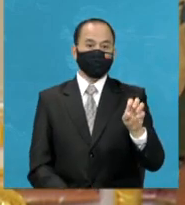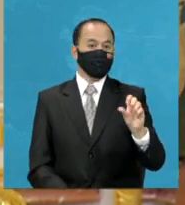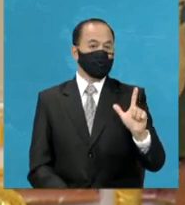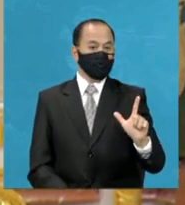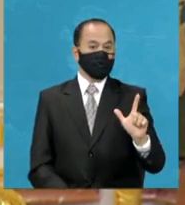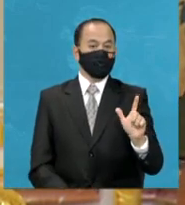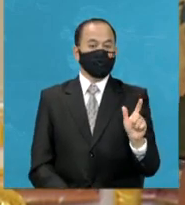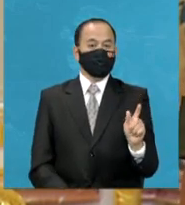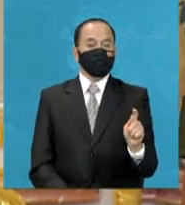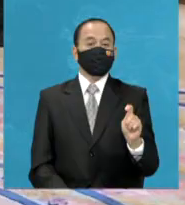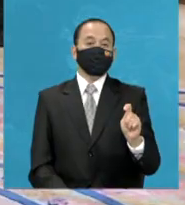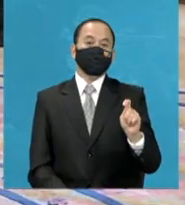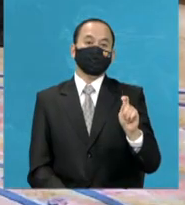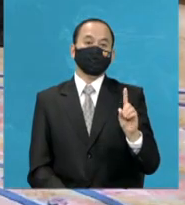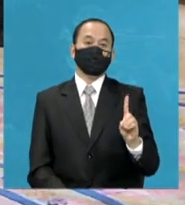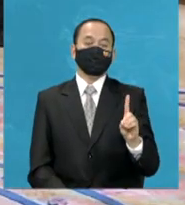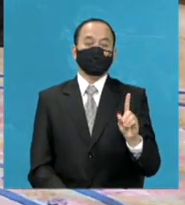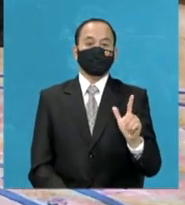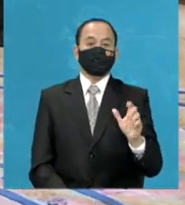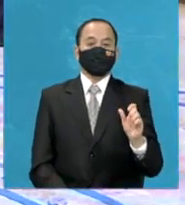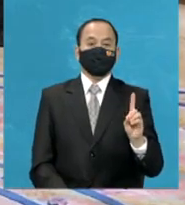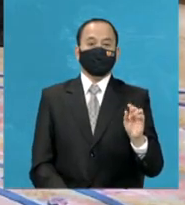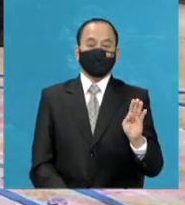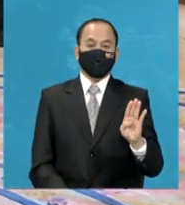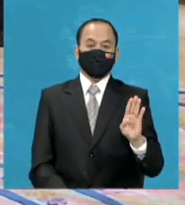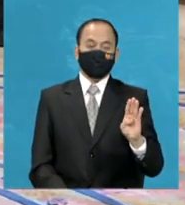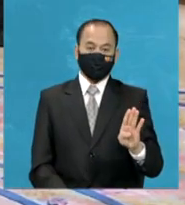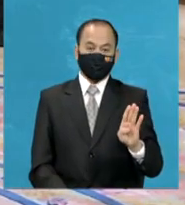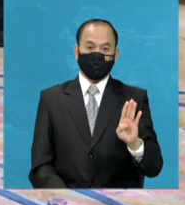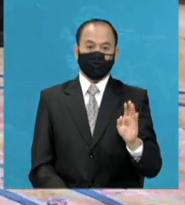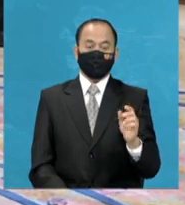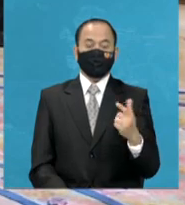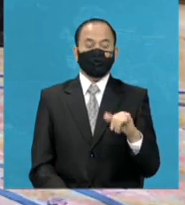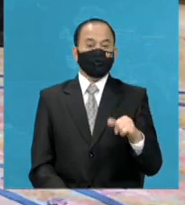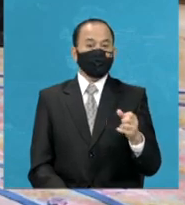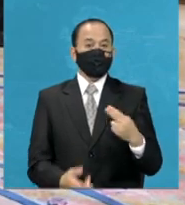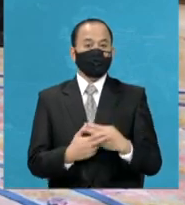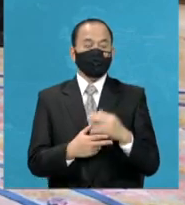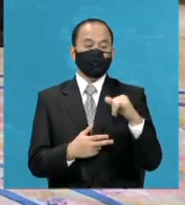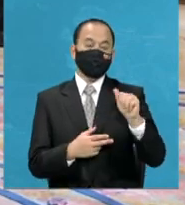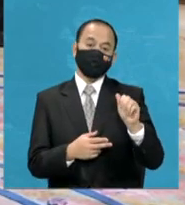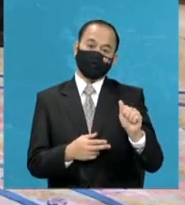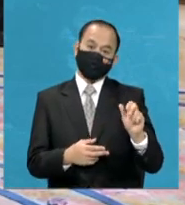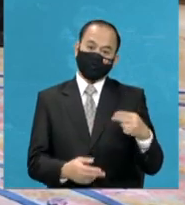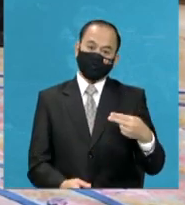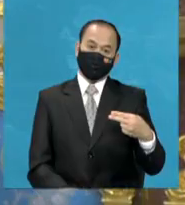Centra laut diraja Brunei pemangku pengarang jembatan arah agama Ebi DB Jemaat